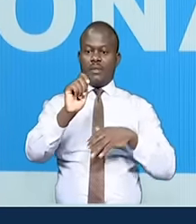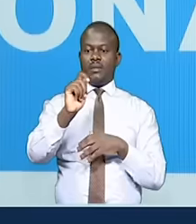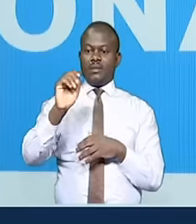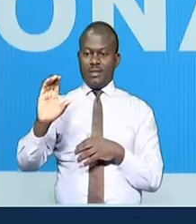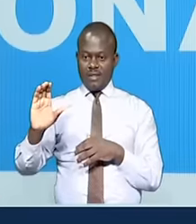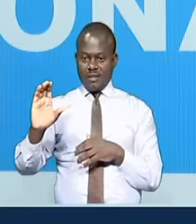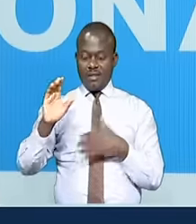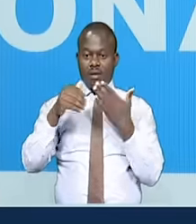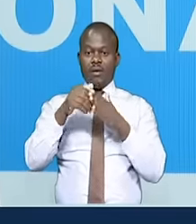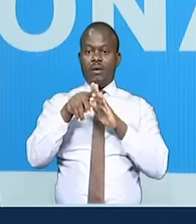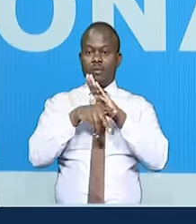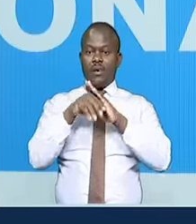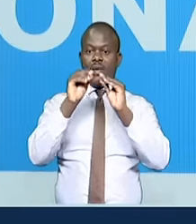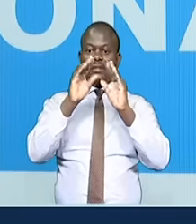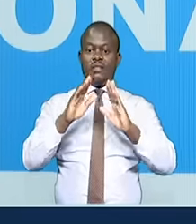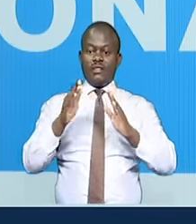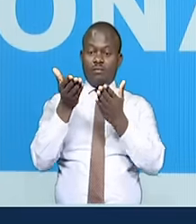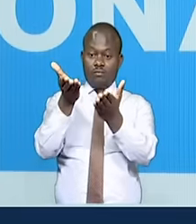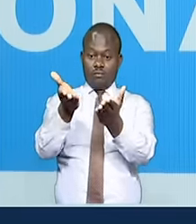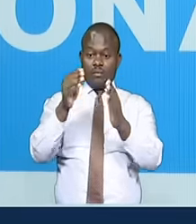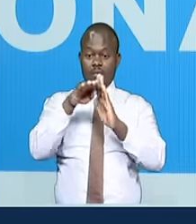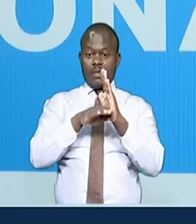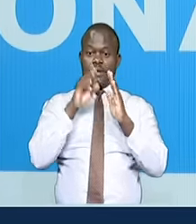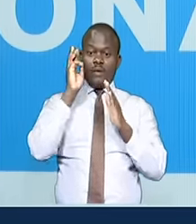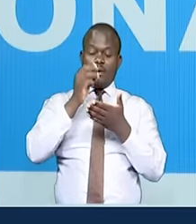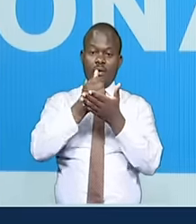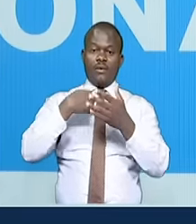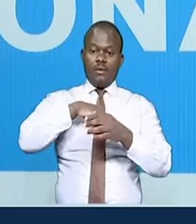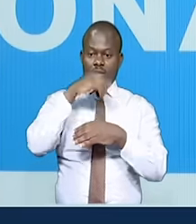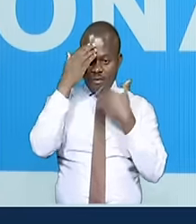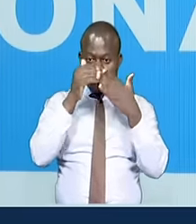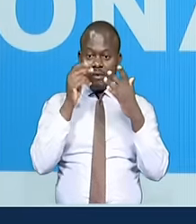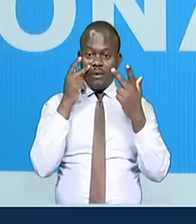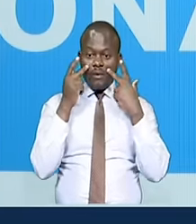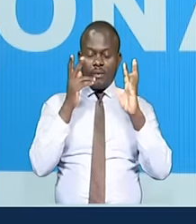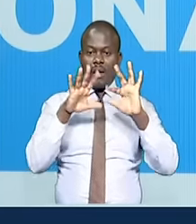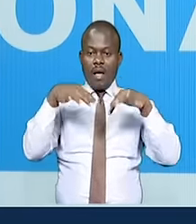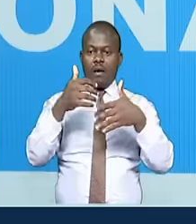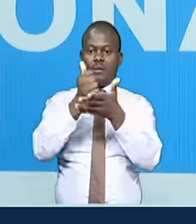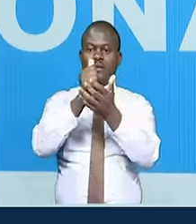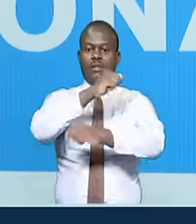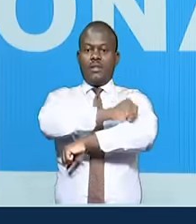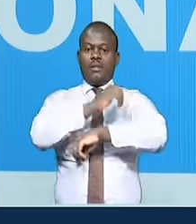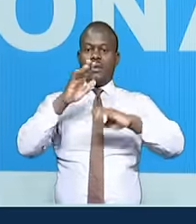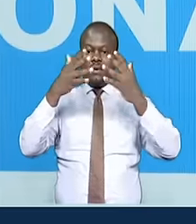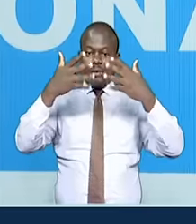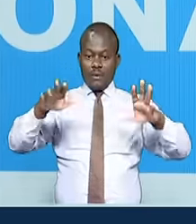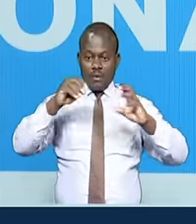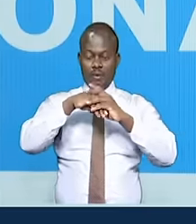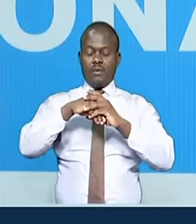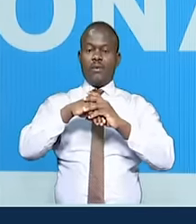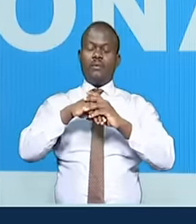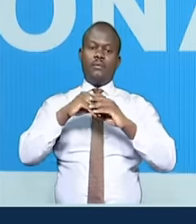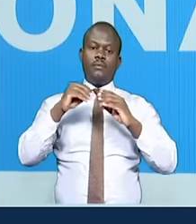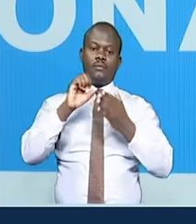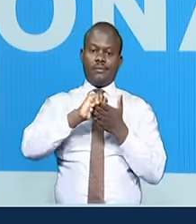twita Primary Teacher Residency Program. Ikaba ari program iri kudufasha kugira ngo turebe uko twafasha abanyeshuri barangije mu mashuri